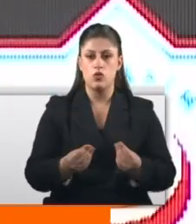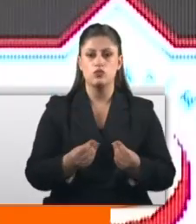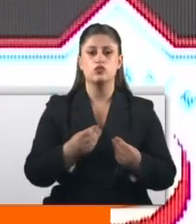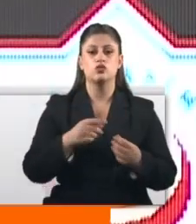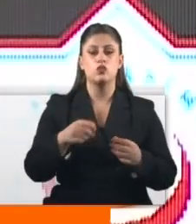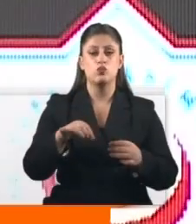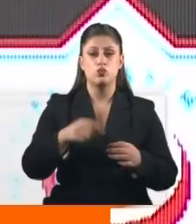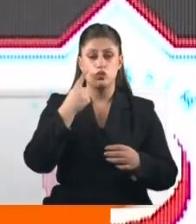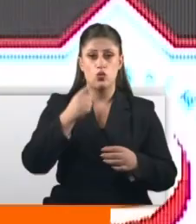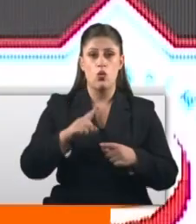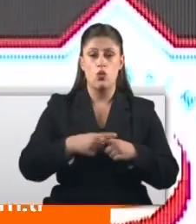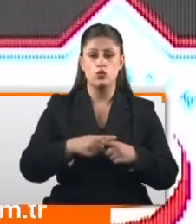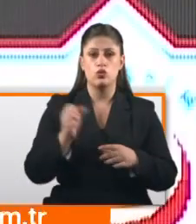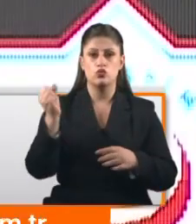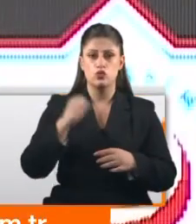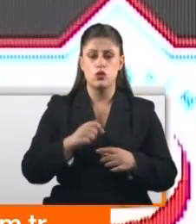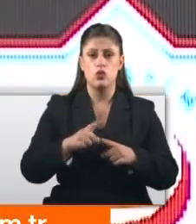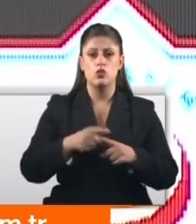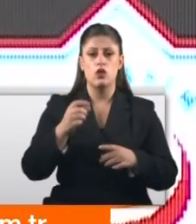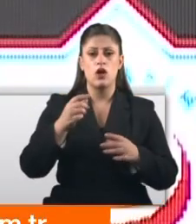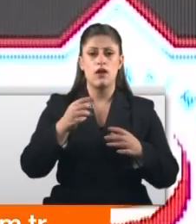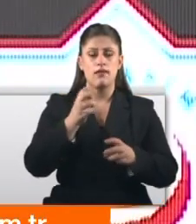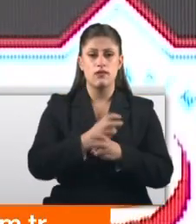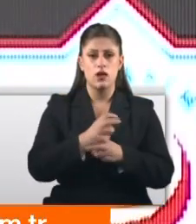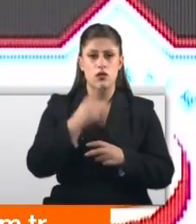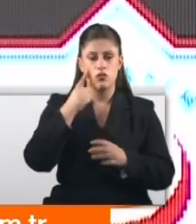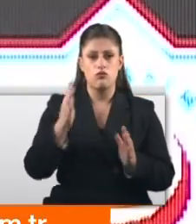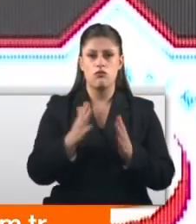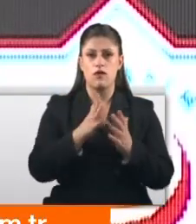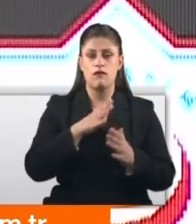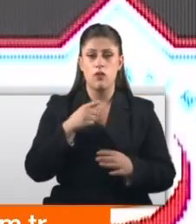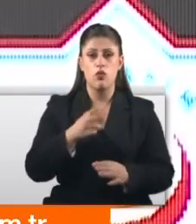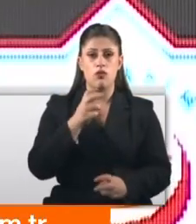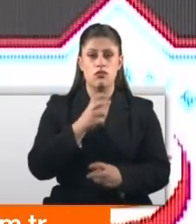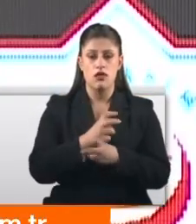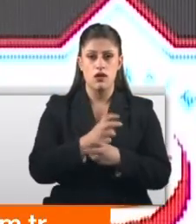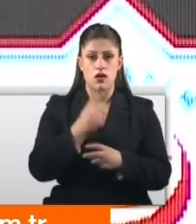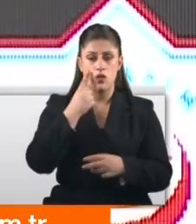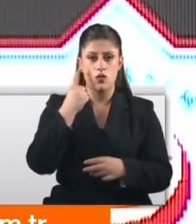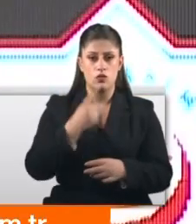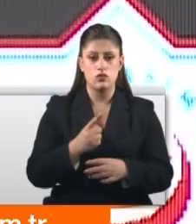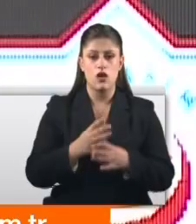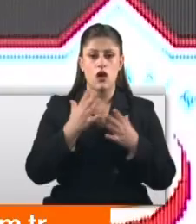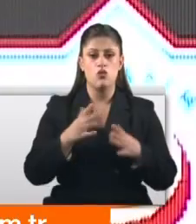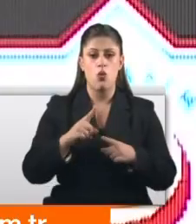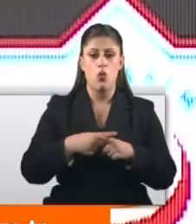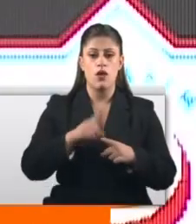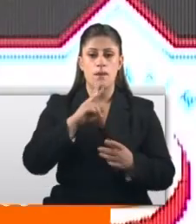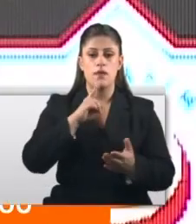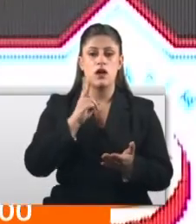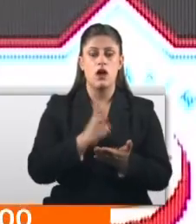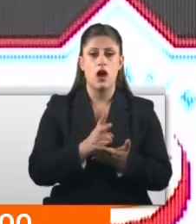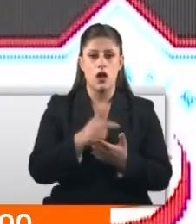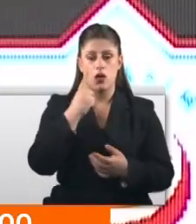ortak düşmanlar ve ortak tehlikeler karşısında bulunuyorlar. Bu tehlikelerden ancak ortak bir